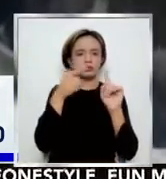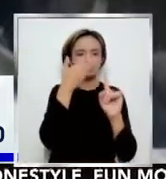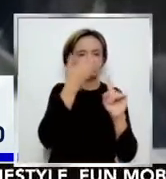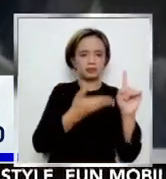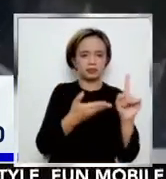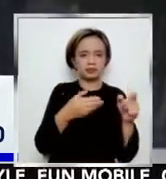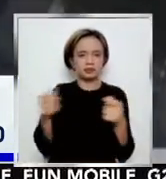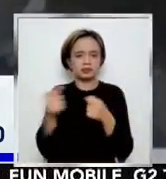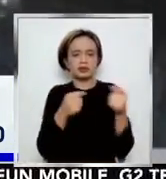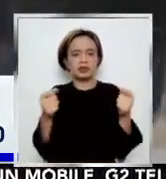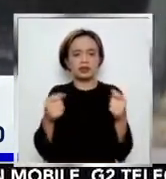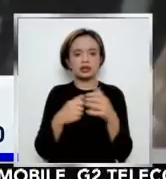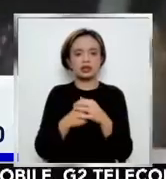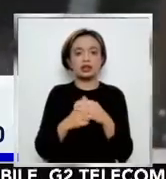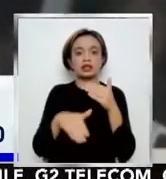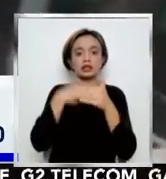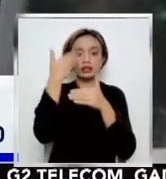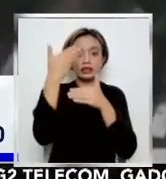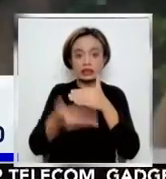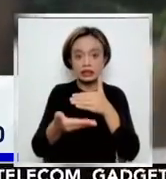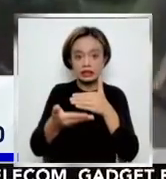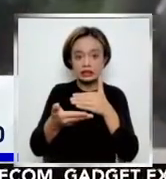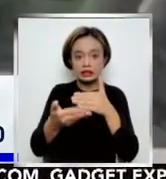Sa gitna niyan,